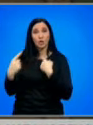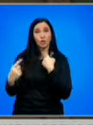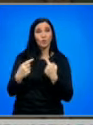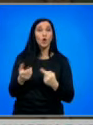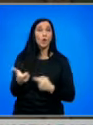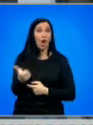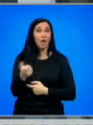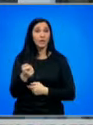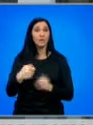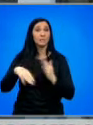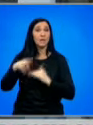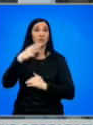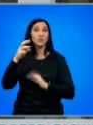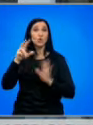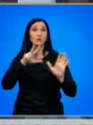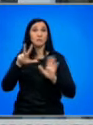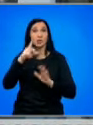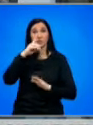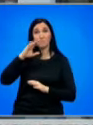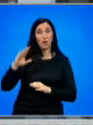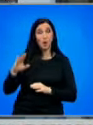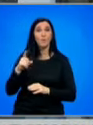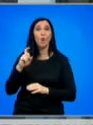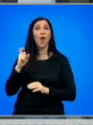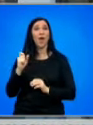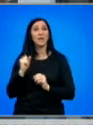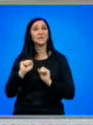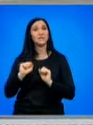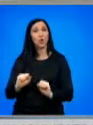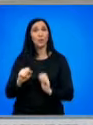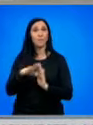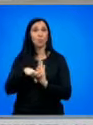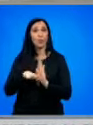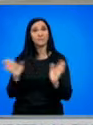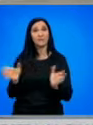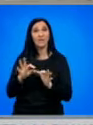договорила кредити за над 388 милиона лева по гаранционната програма.